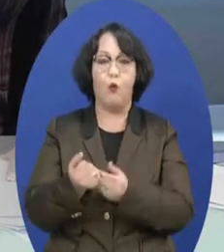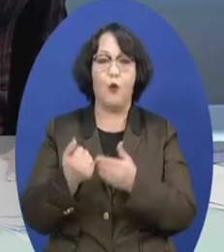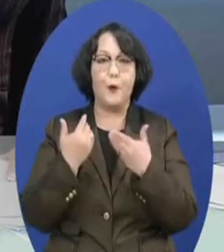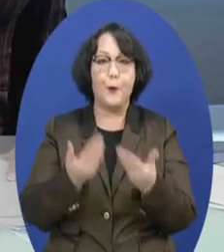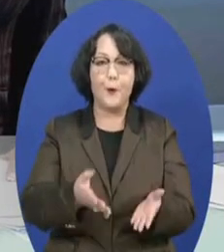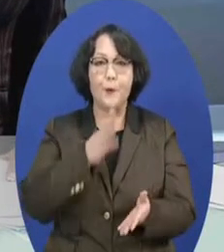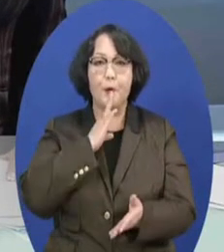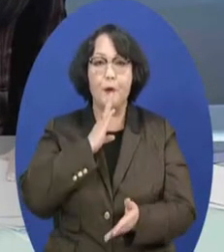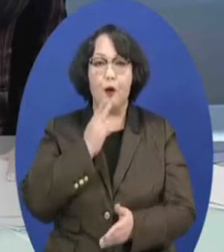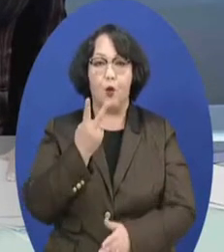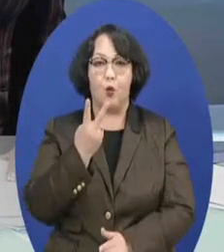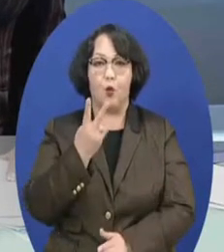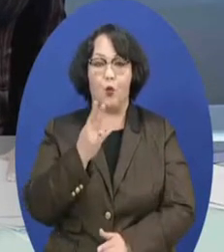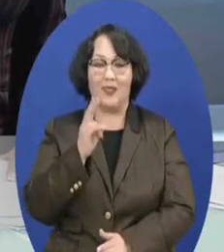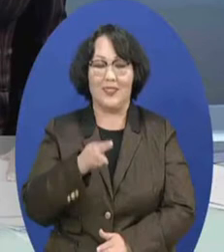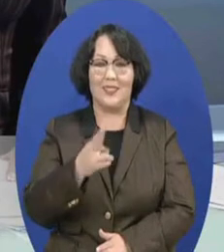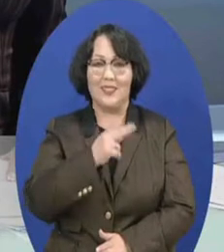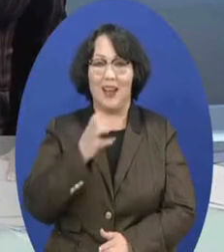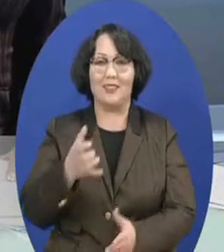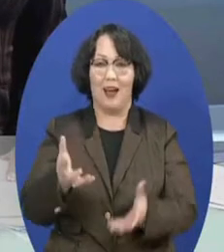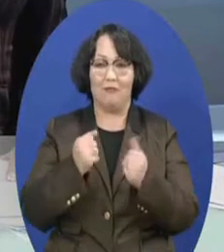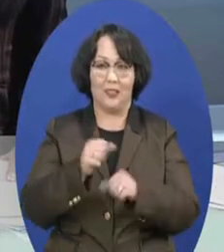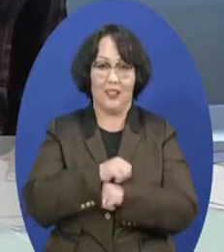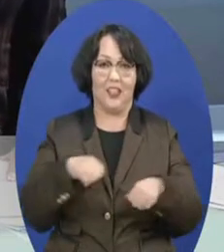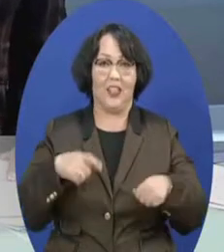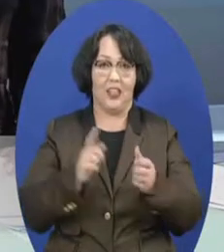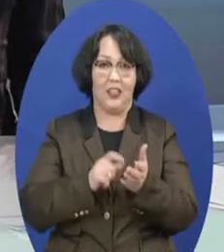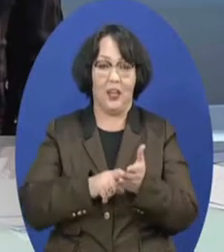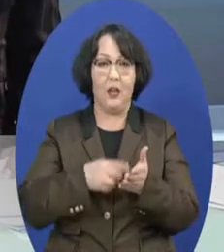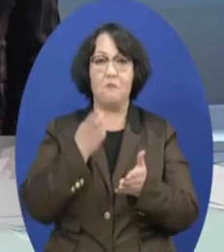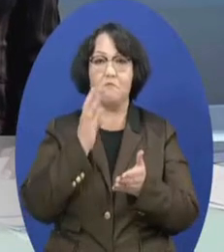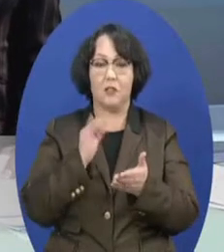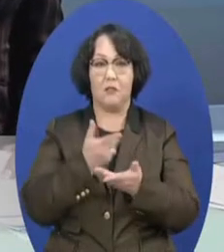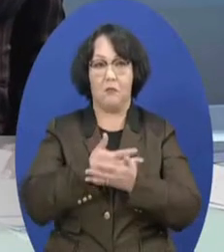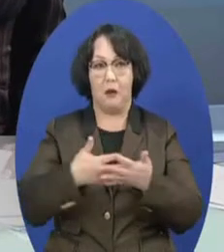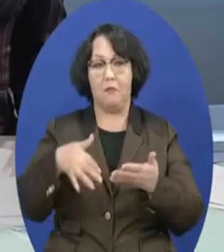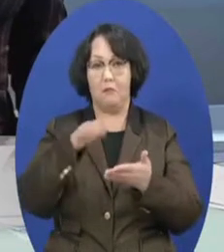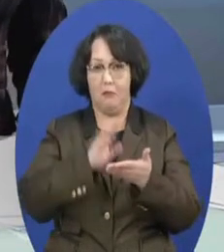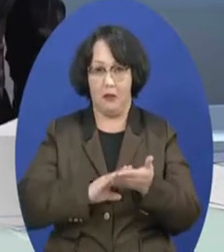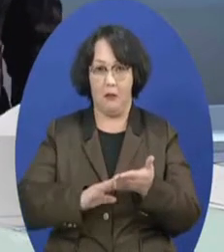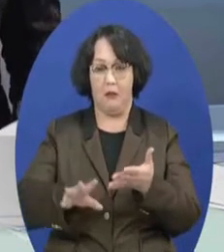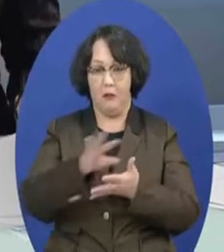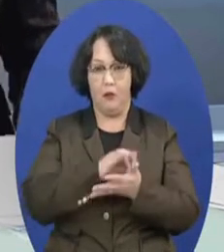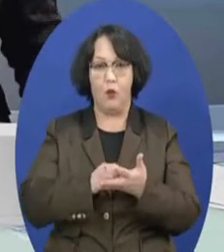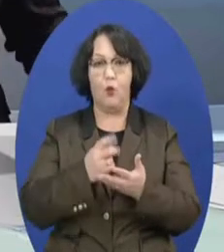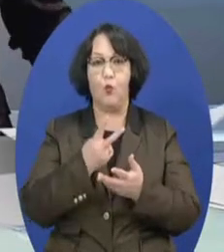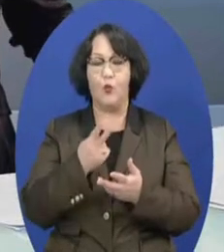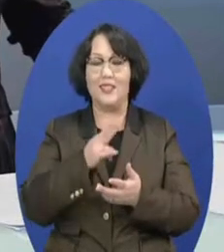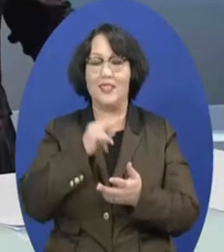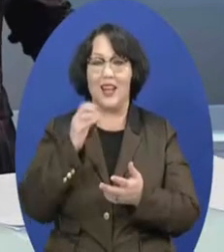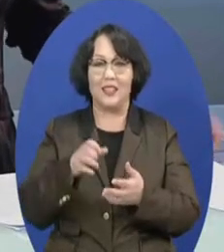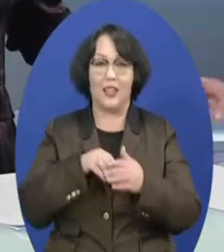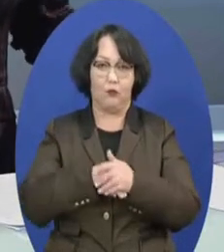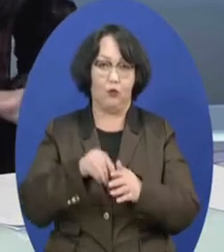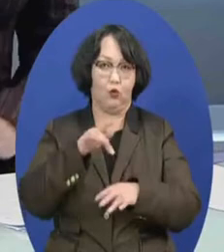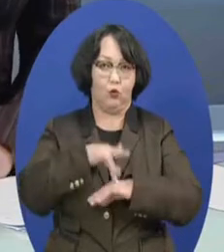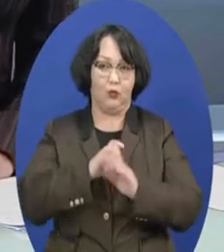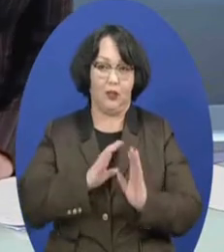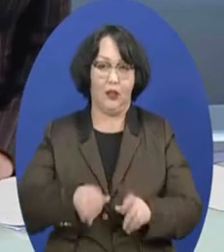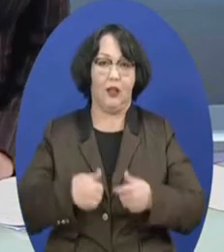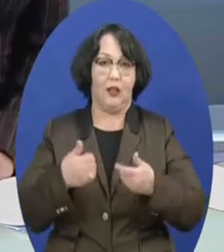тийм. Үнд цаас авсан иргэд шаардлагатай бичиг өрөнтөд бүрдүүлээд үнд цаасны төвлөрсөн хадгаламжийн төвд хамтдах юм байна. Дараагийн